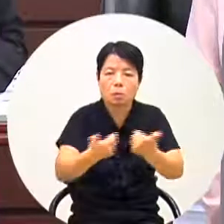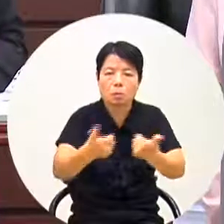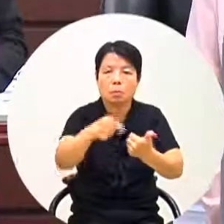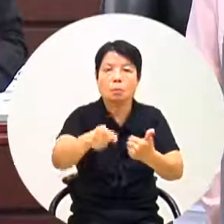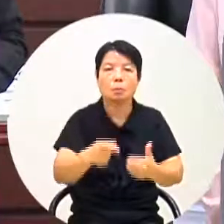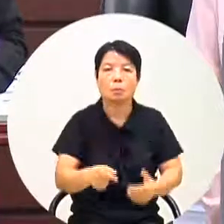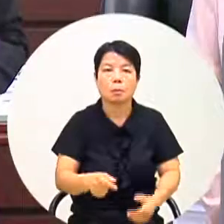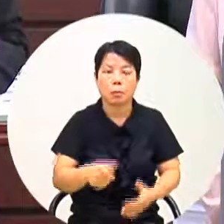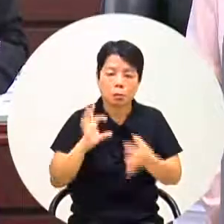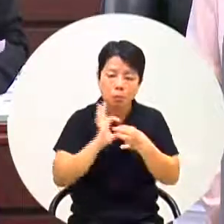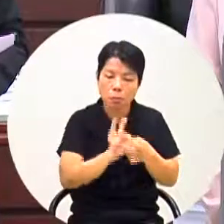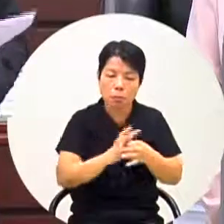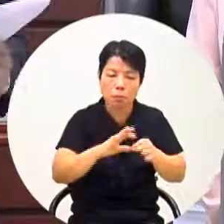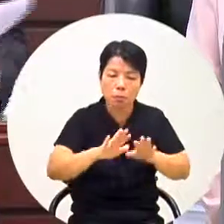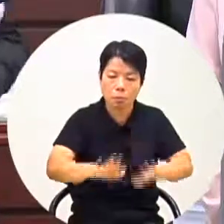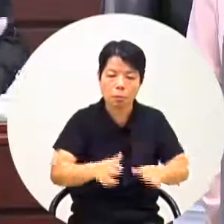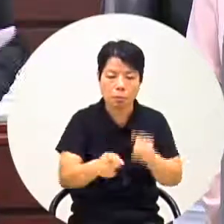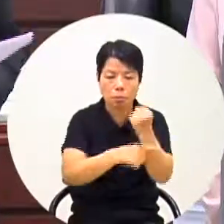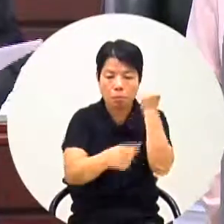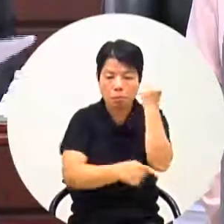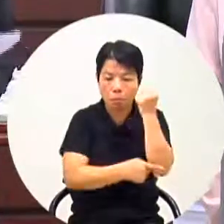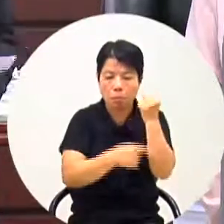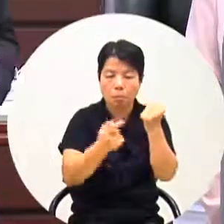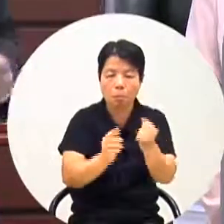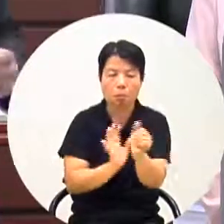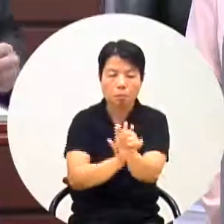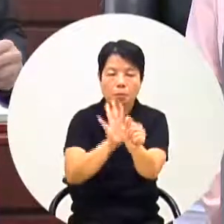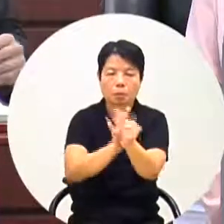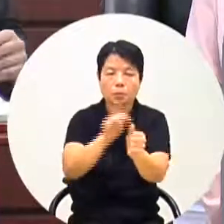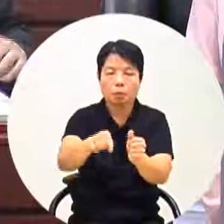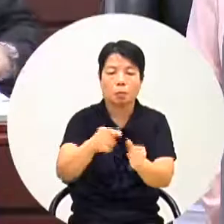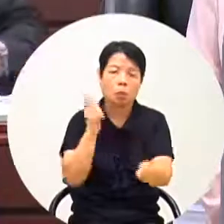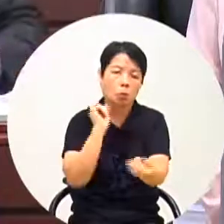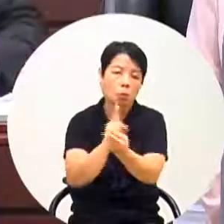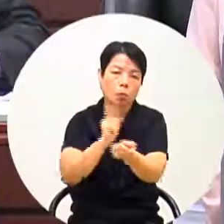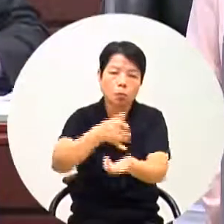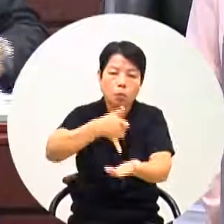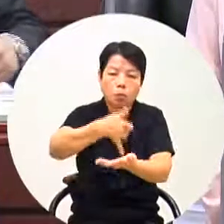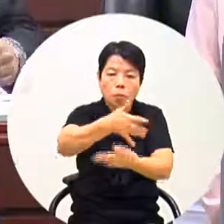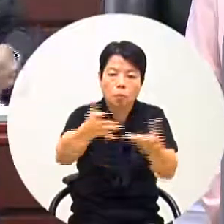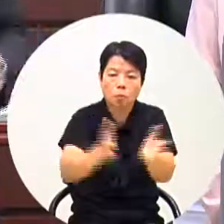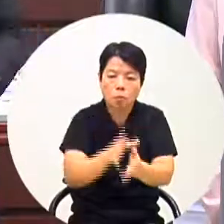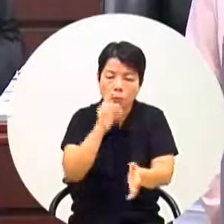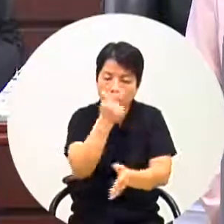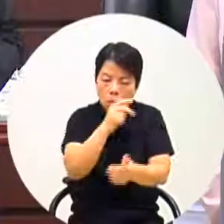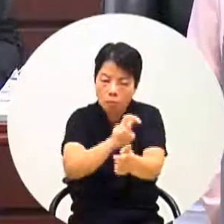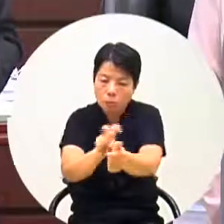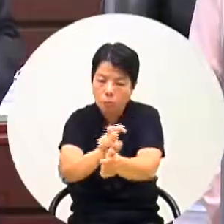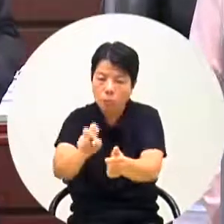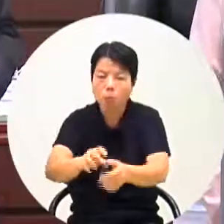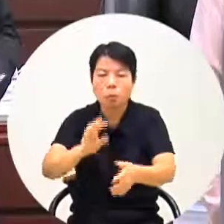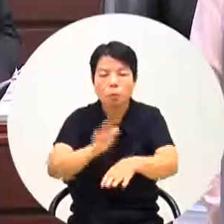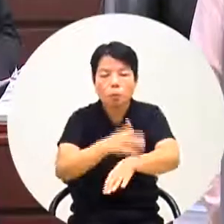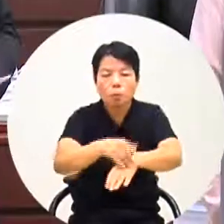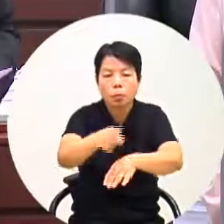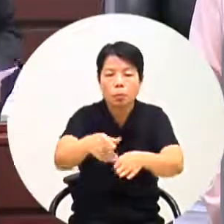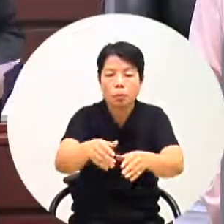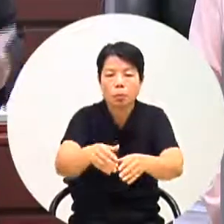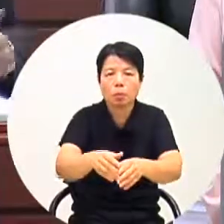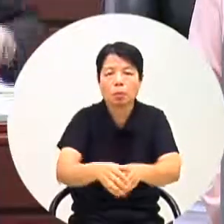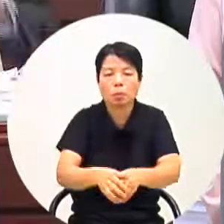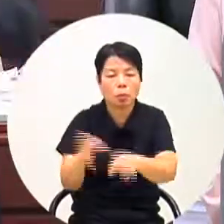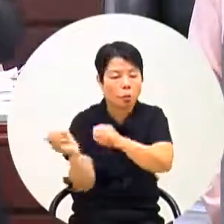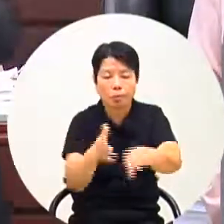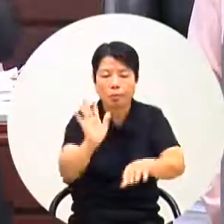有的一些法规的支撑，对于弱势我们会这边是特别的去照顾，因为我们不可能为了一个迁村去牺牲我们弱，